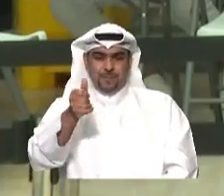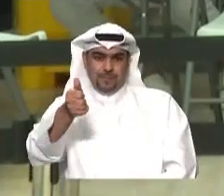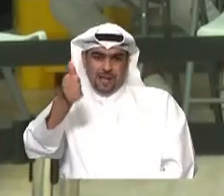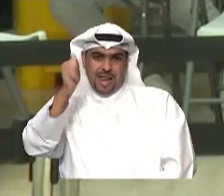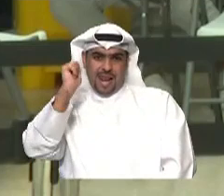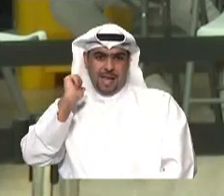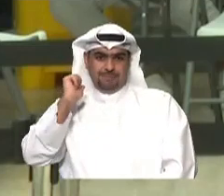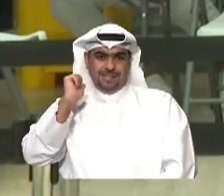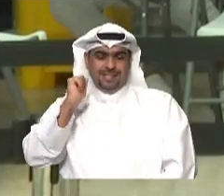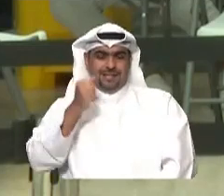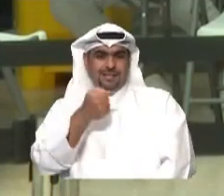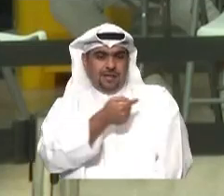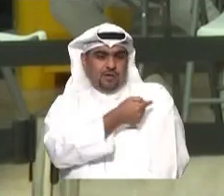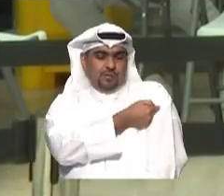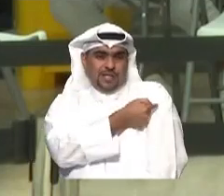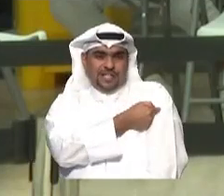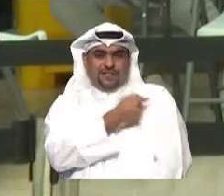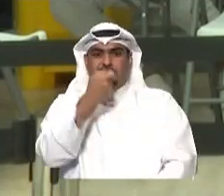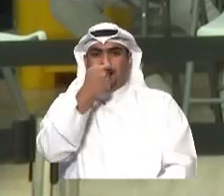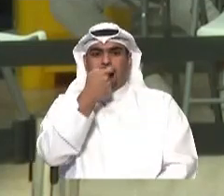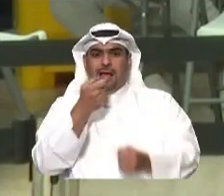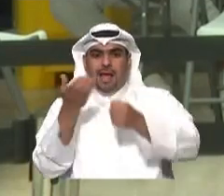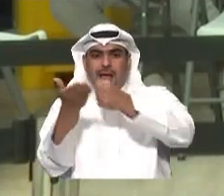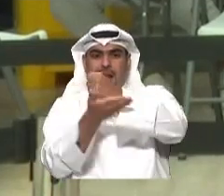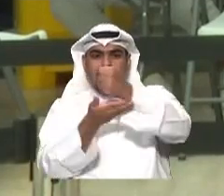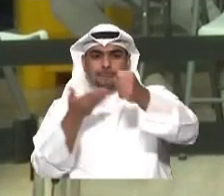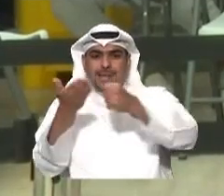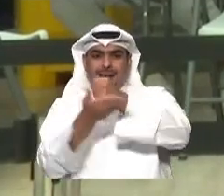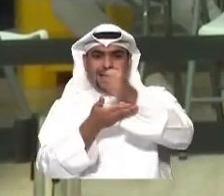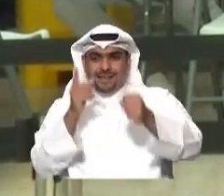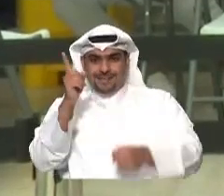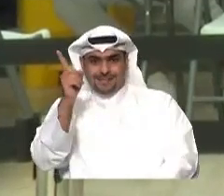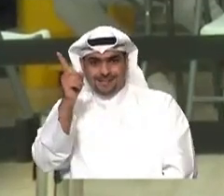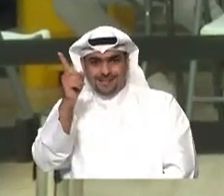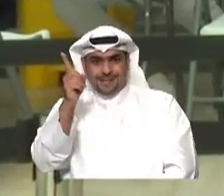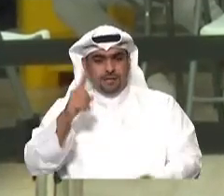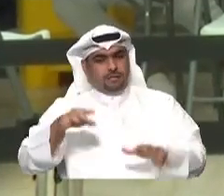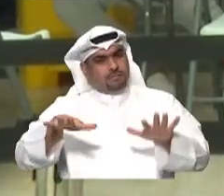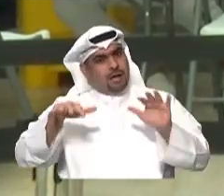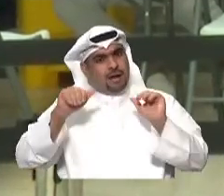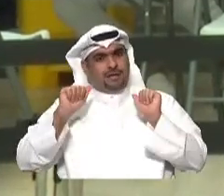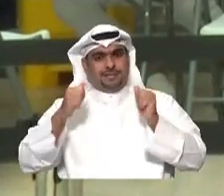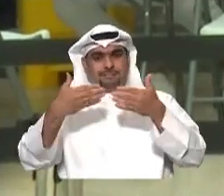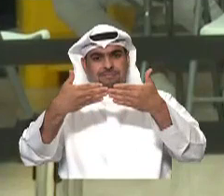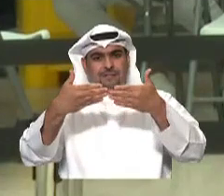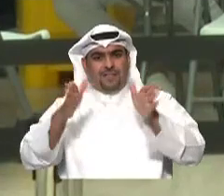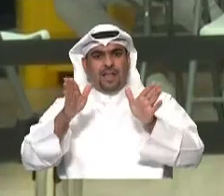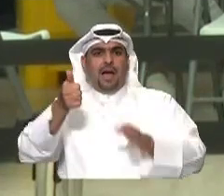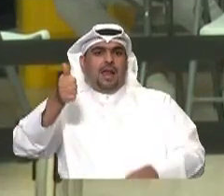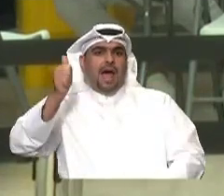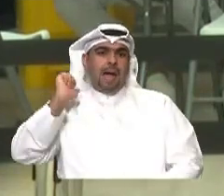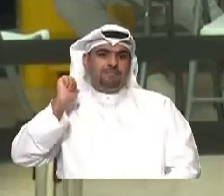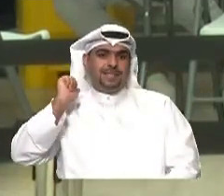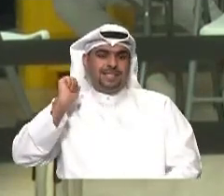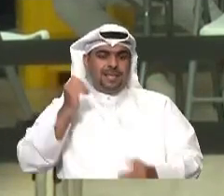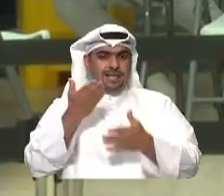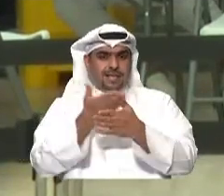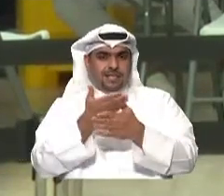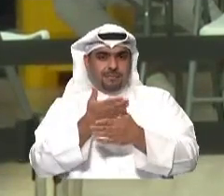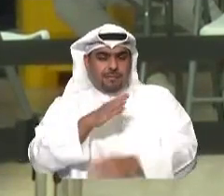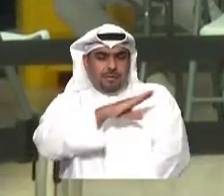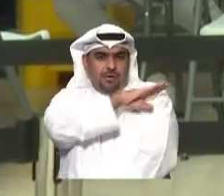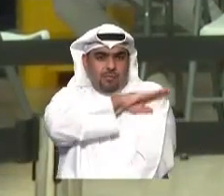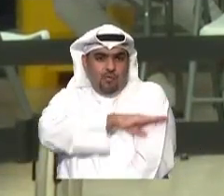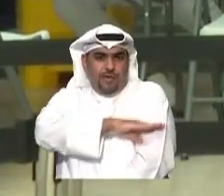وزارة الصحة في منطقة العبدلي الزراعية بهدف تطعيم أكبر عدد من العمالة التي تعمل